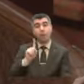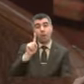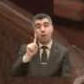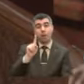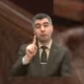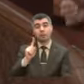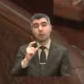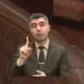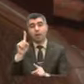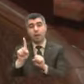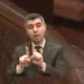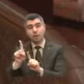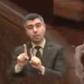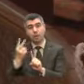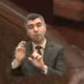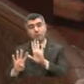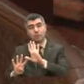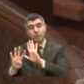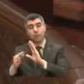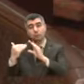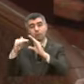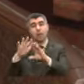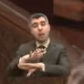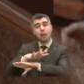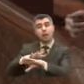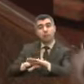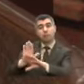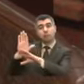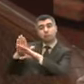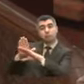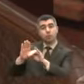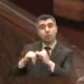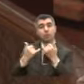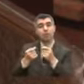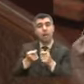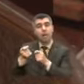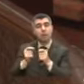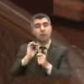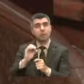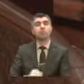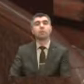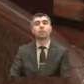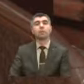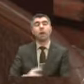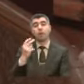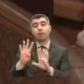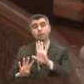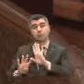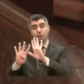قامت المديرية بمراسلة السيد العامل من أجل دعوة اللجنة الإقليمية. 24 دجنبر 2019 قامت اللجنة الإقليمية